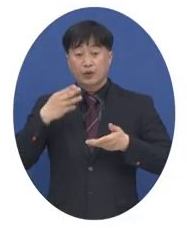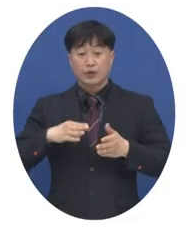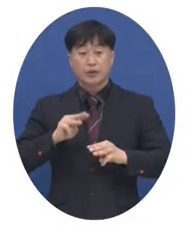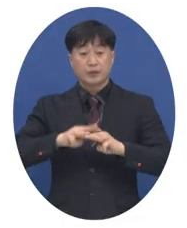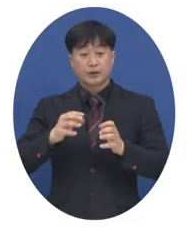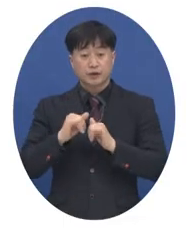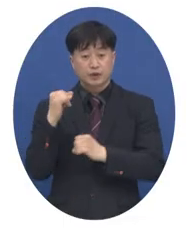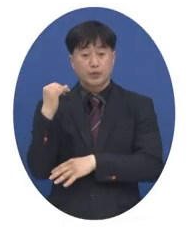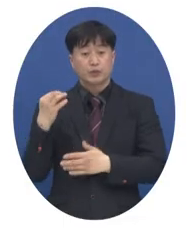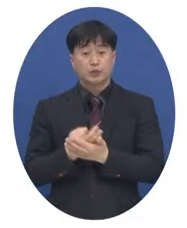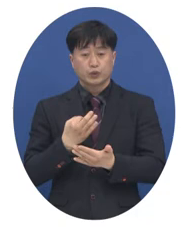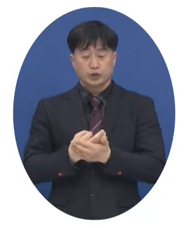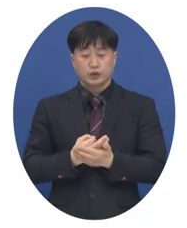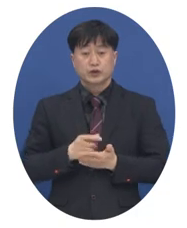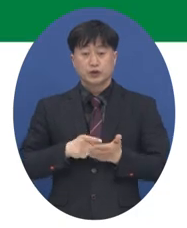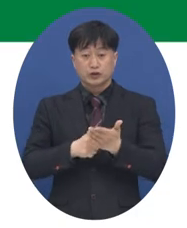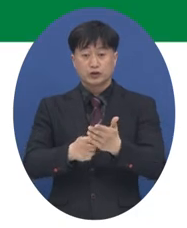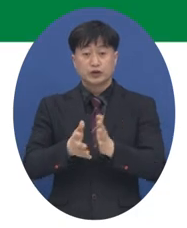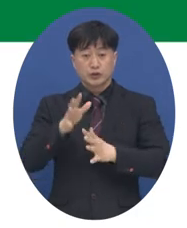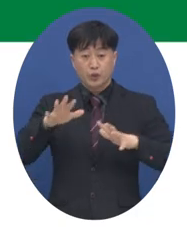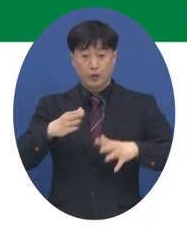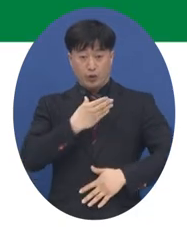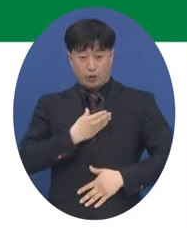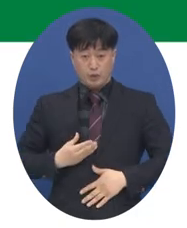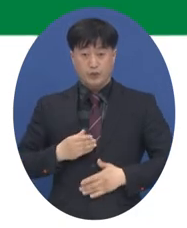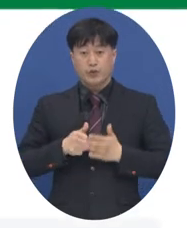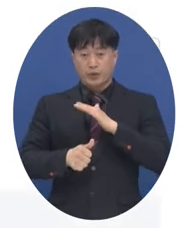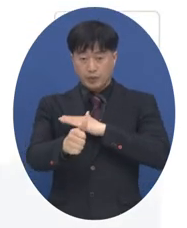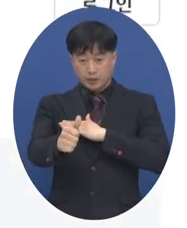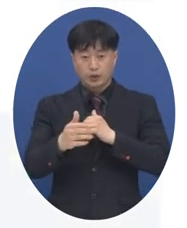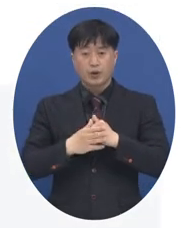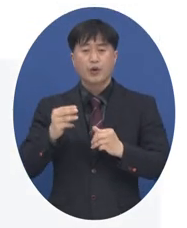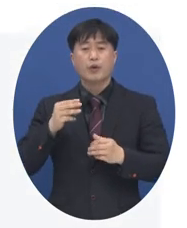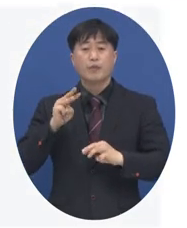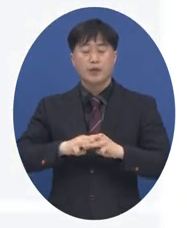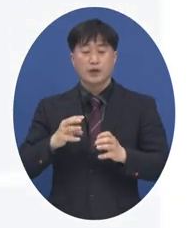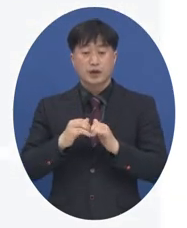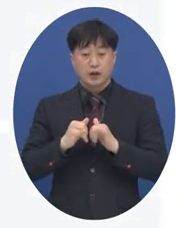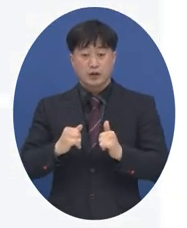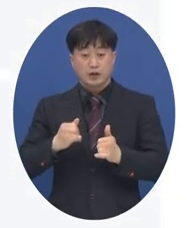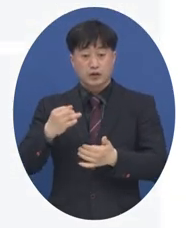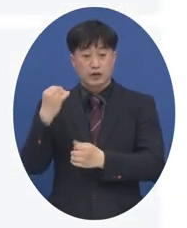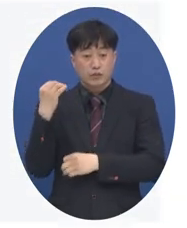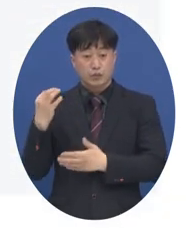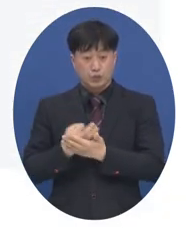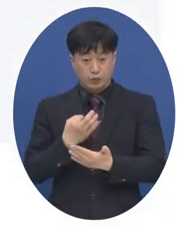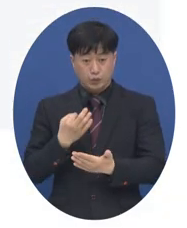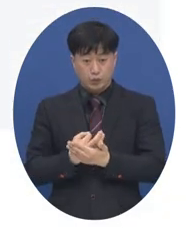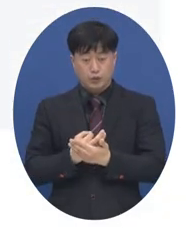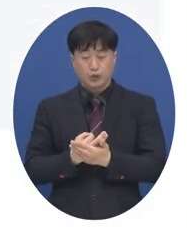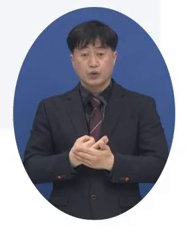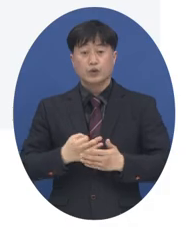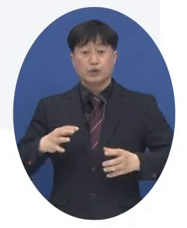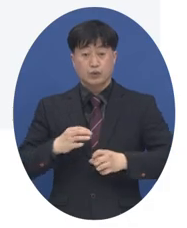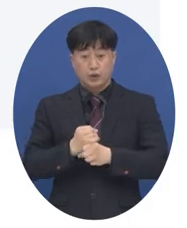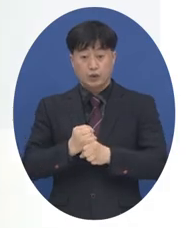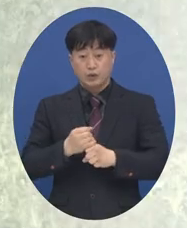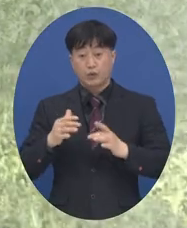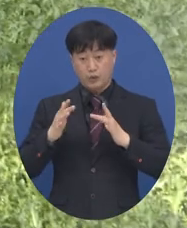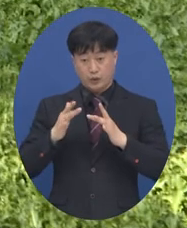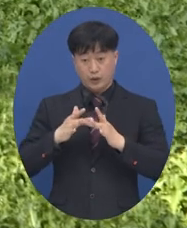경기도 동민 기본소득 신청은 시군 읍면동 행정 폭 센터를 방문하거나 농민 기본소득 통합지원 스템 에서 온라인으로 하면